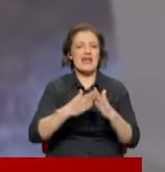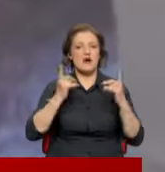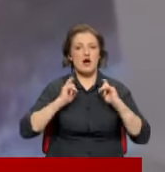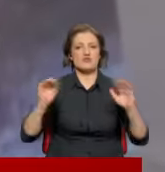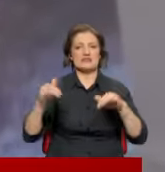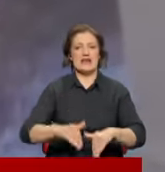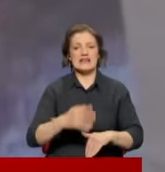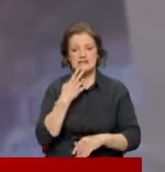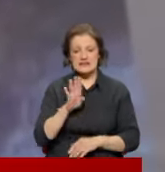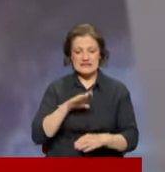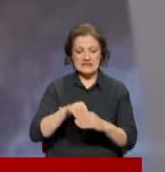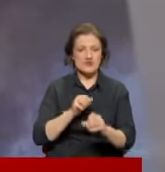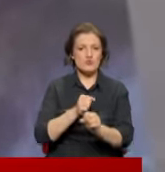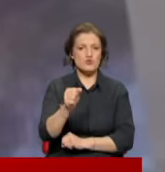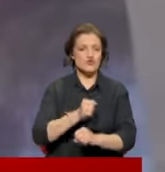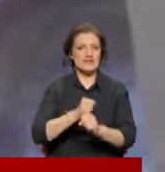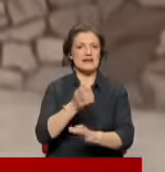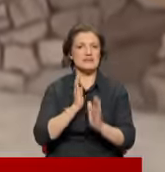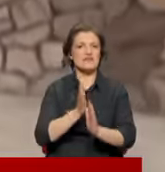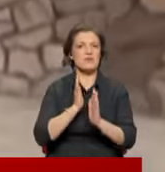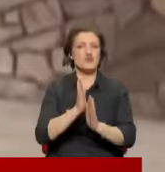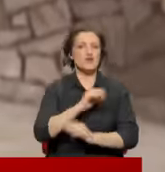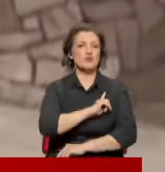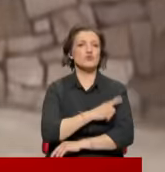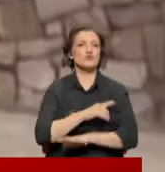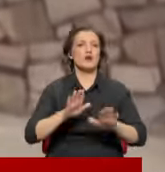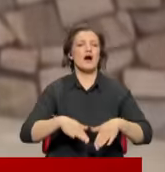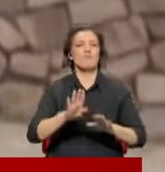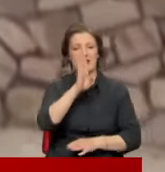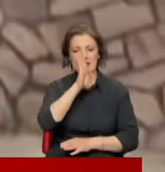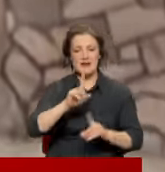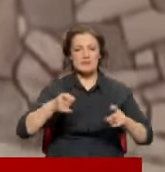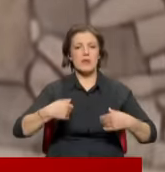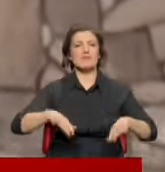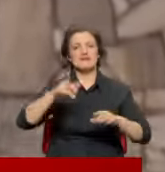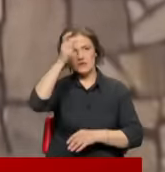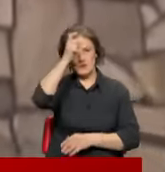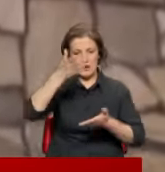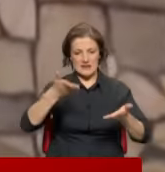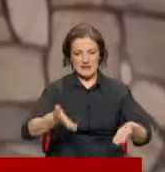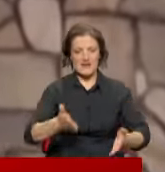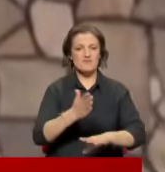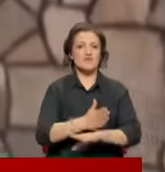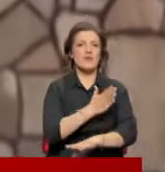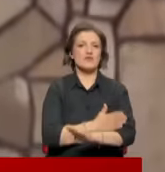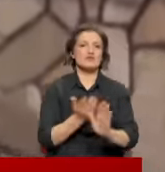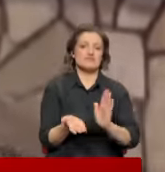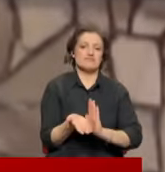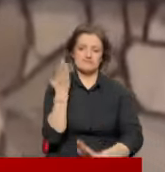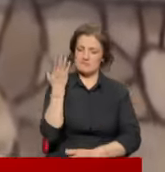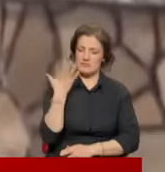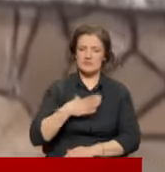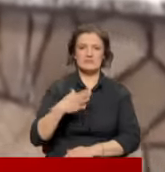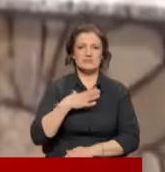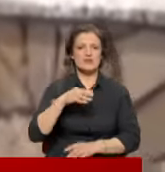haciz geldi. Kızı için mücadeleye devam edecek gücü kalmadı. Adaleti bulamadığı Türkiye'de vatandaşlıktan çıkmak